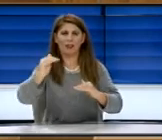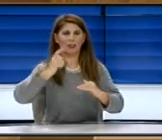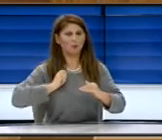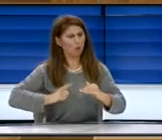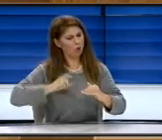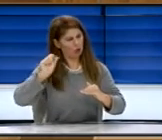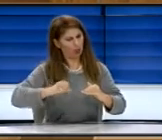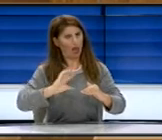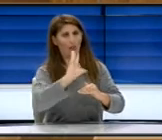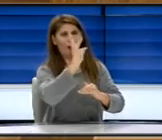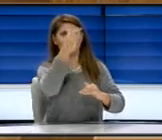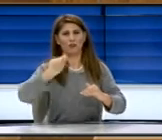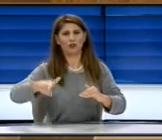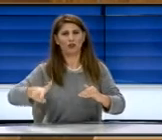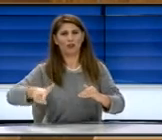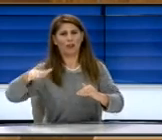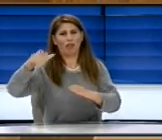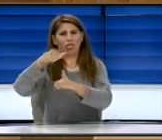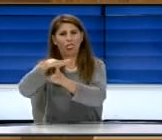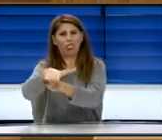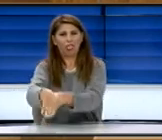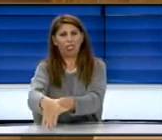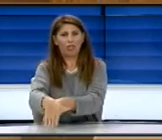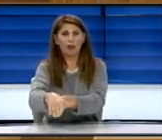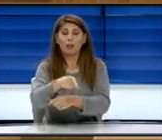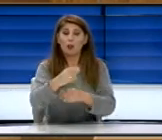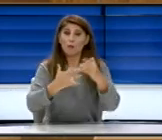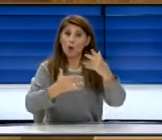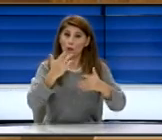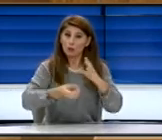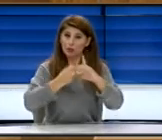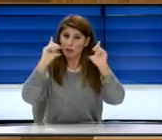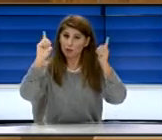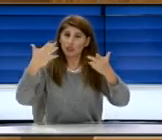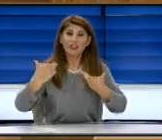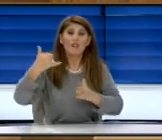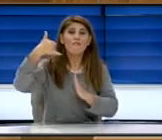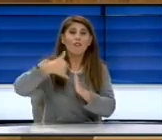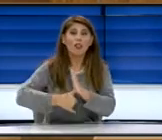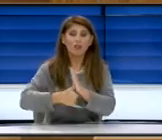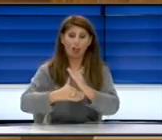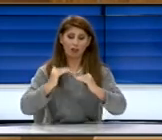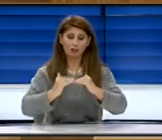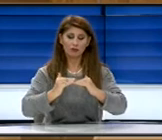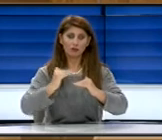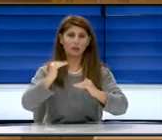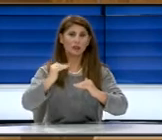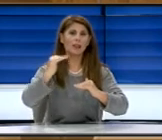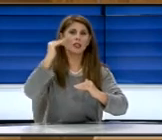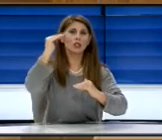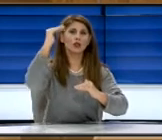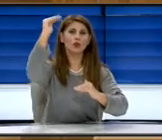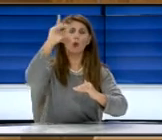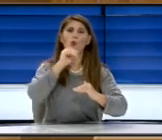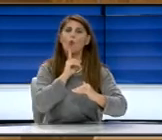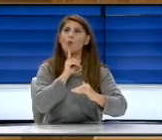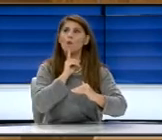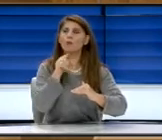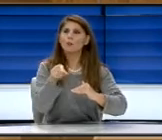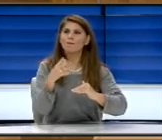Ο ίδιος ο προϋπολογισμός της κυβέρνησης της Νέας Δημοκρατίας είναι βαθιά ταξικός, όπως και ο χαρακτήρας της